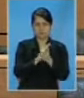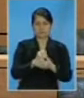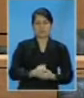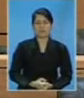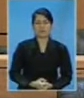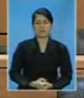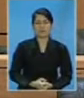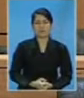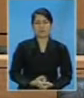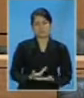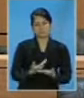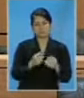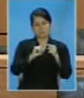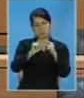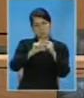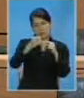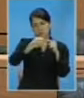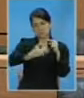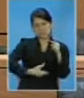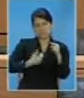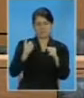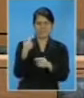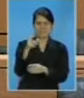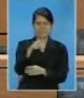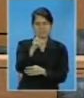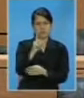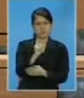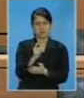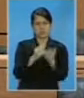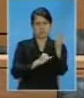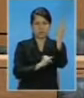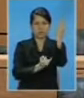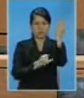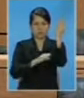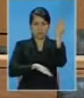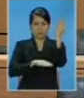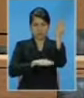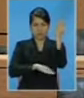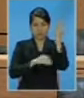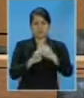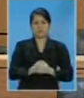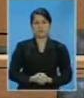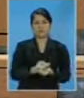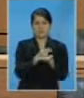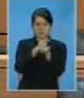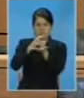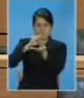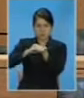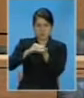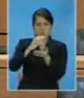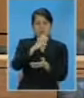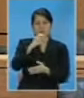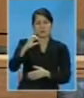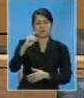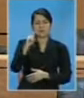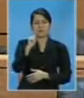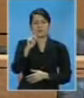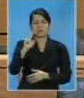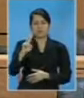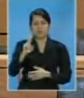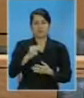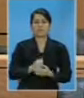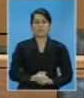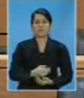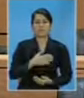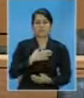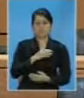ประเด็นเหล่านี้ครับมันเป็นเรื่องที่น่าสงสัยในจังหวัดชายแดนภาคใต้กล้องCCTVจังหวัดชายแดนภาคใต้ท่านประธานครับแต่ผมเรียนยืน